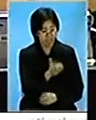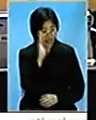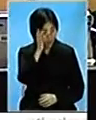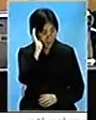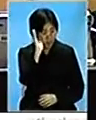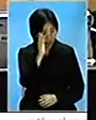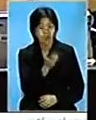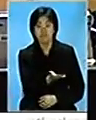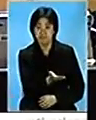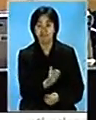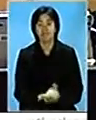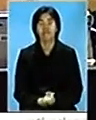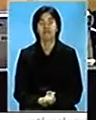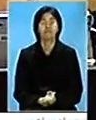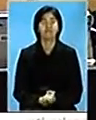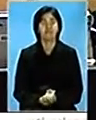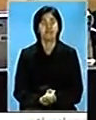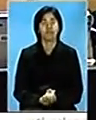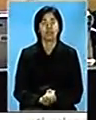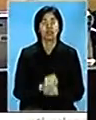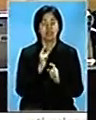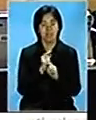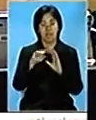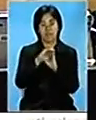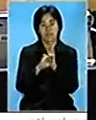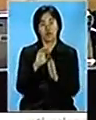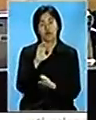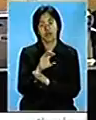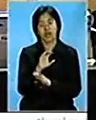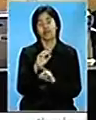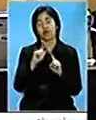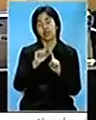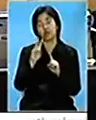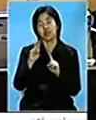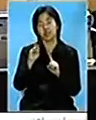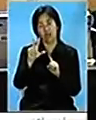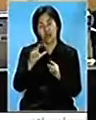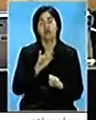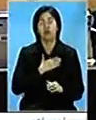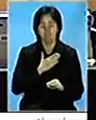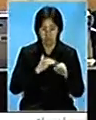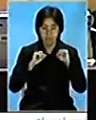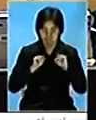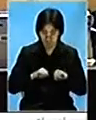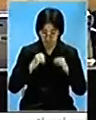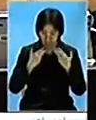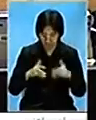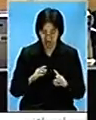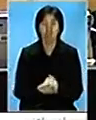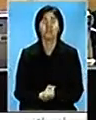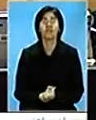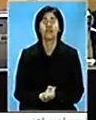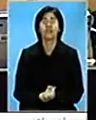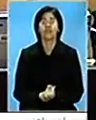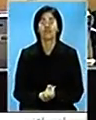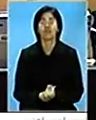ายนะครับตามข้อ63ที่เขาอ้างผมก็วินิจฉัยแต่ระหว่าง